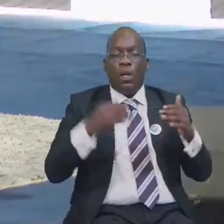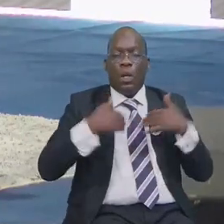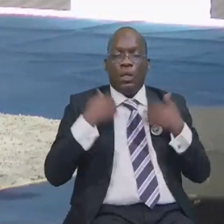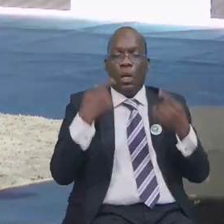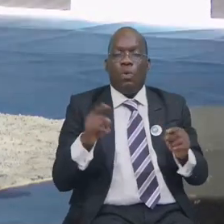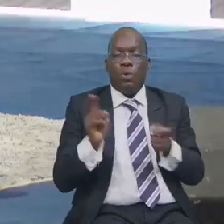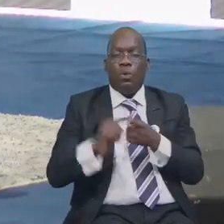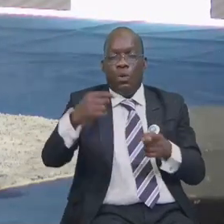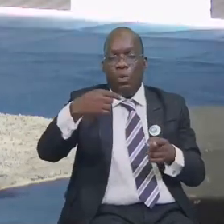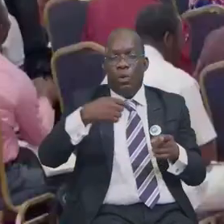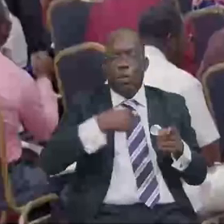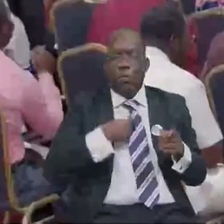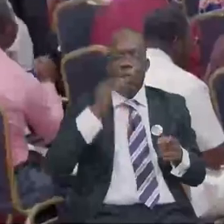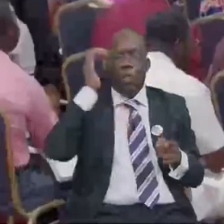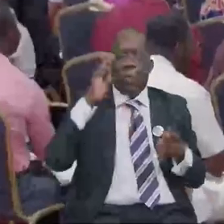aussi.